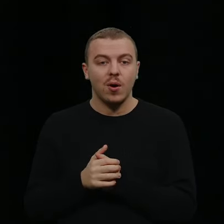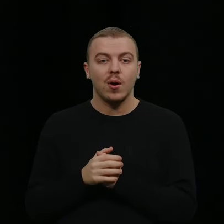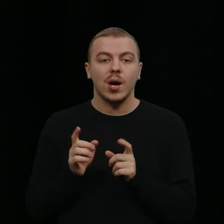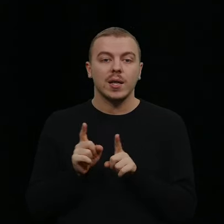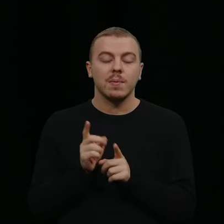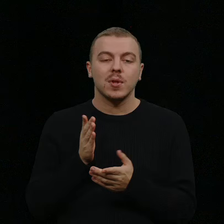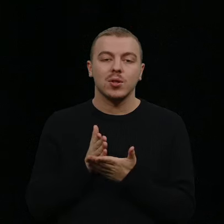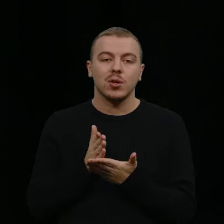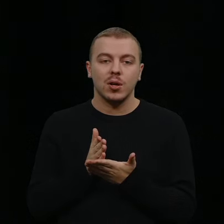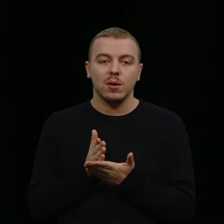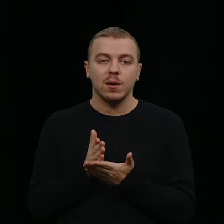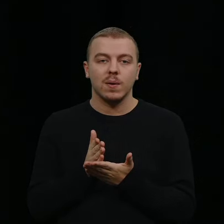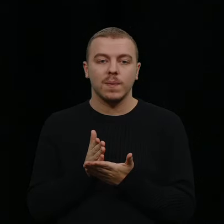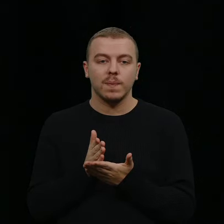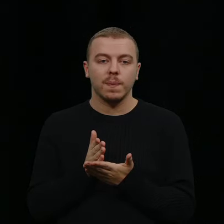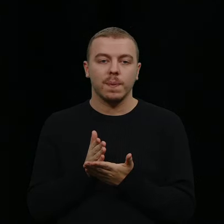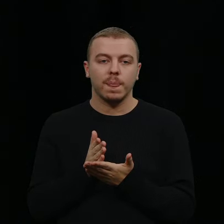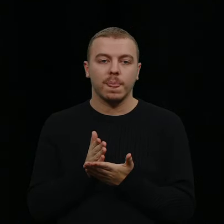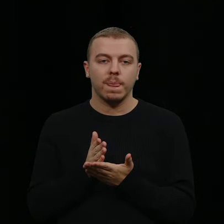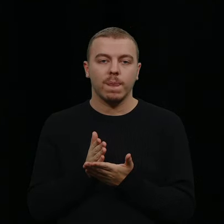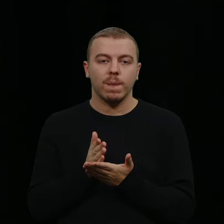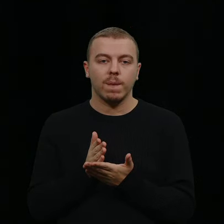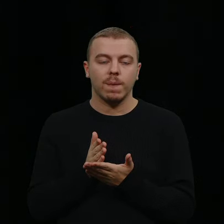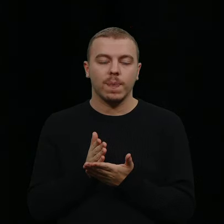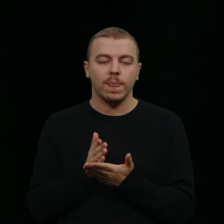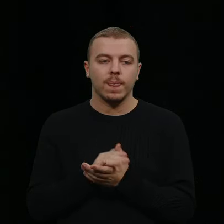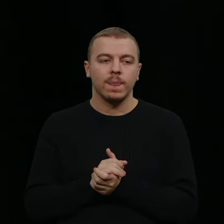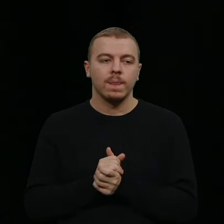kaip ir su